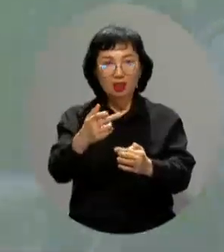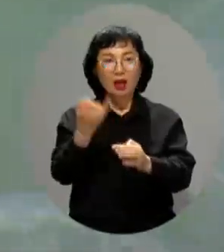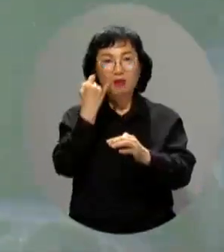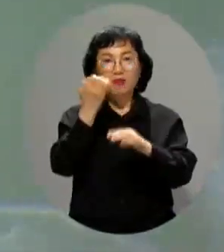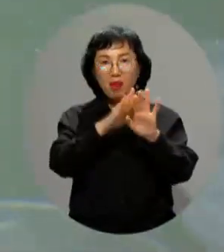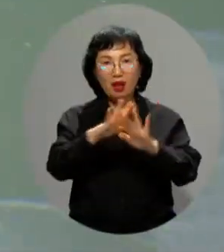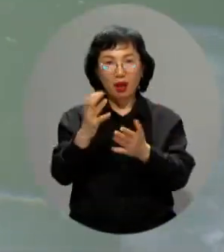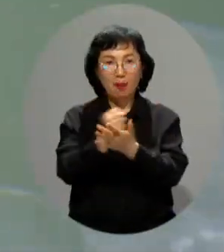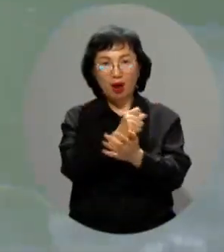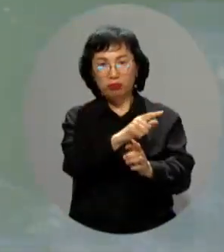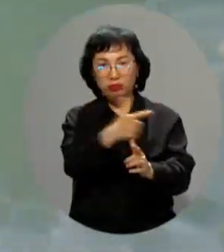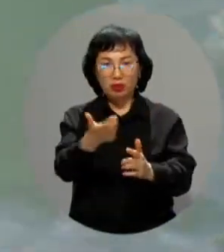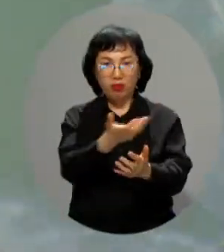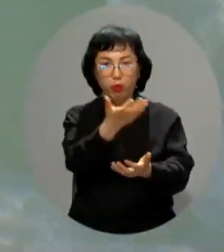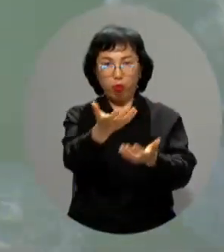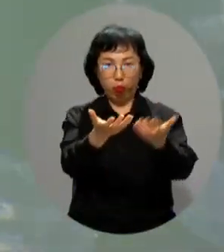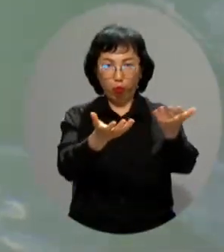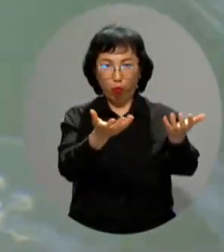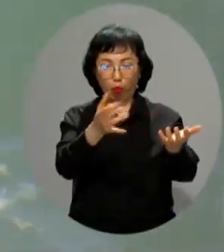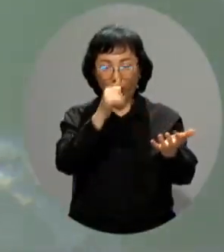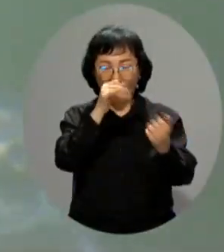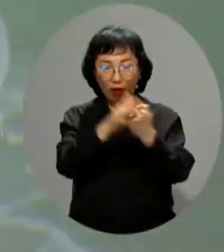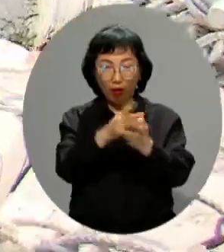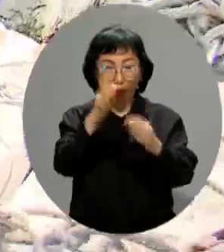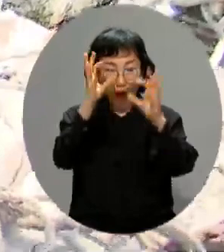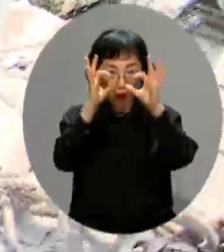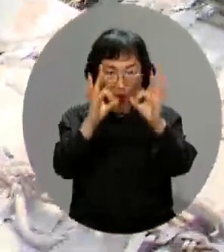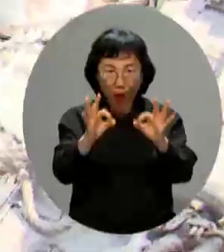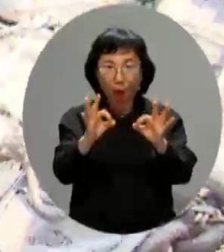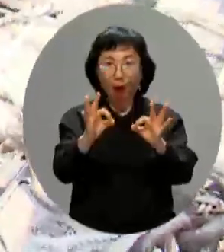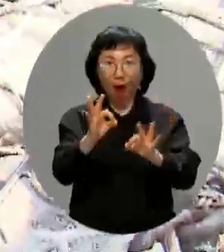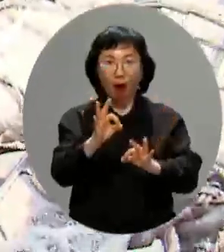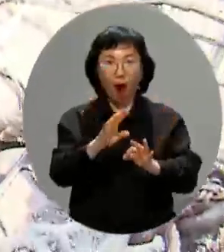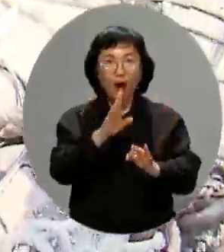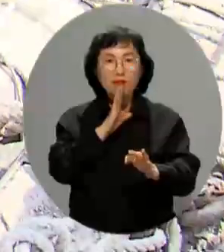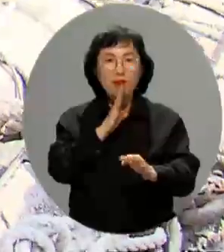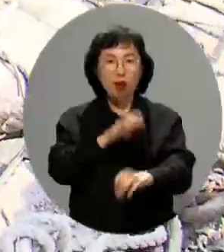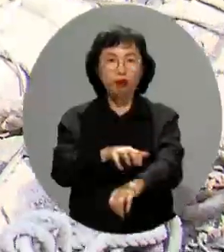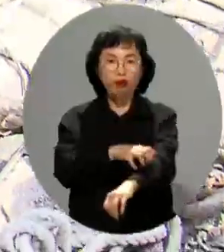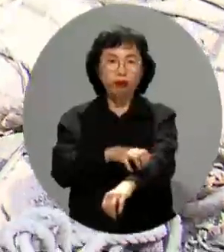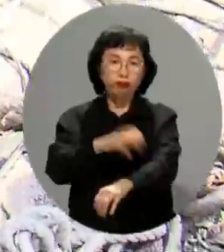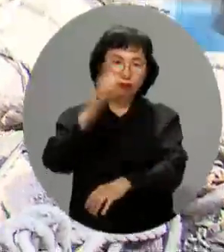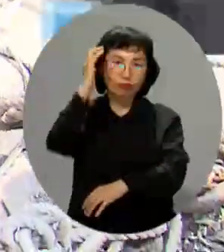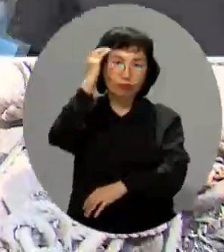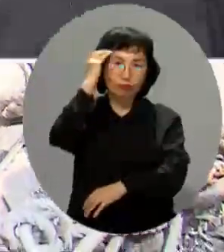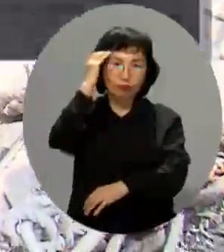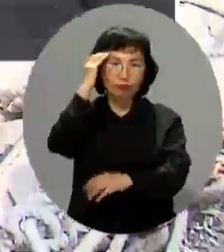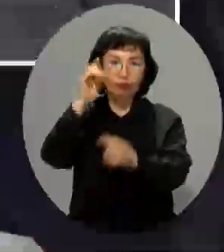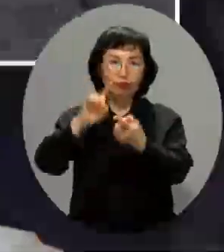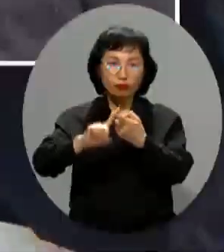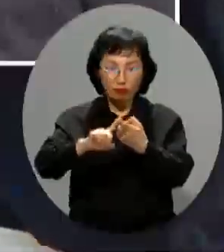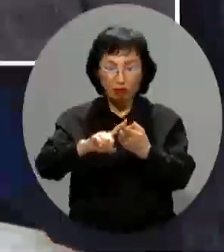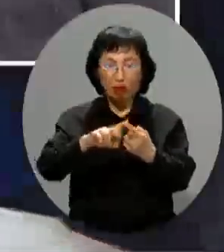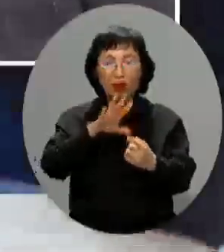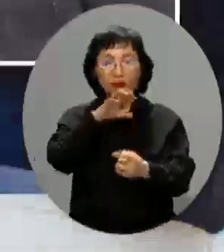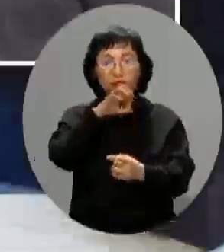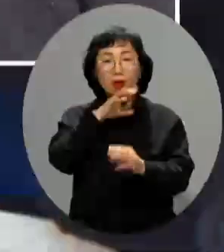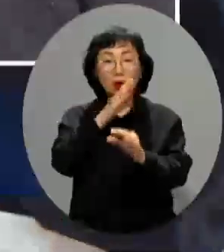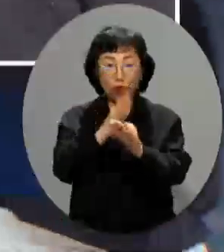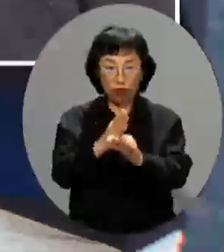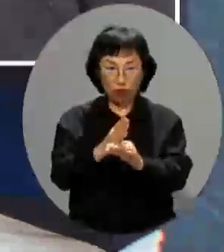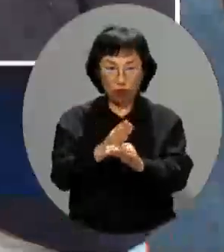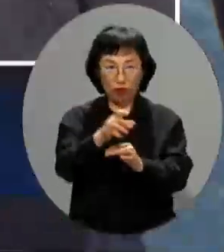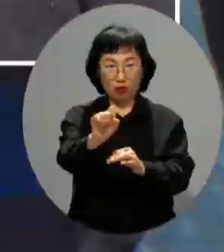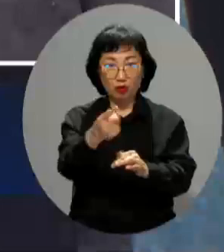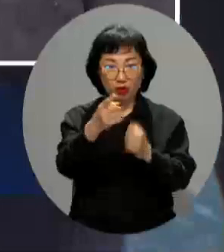있습니다. 지역 어민들은 때 아닌 해파리 피해에 고통을 호소합니다. 지금 해파리로 인해서